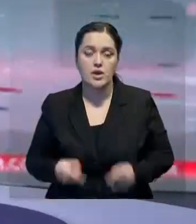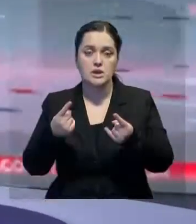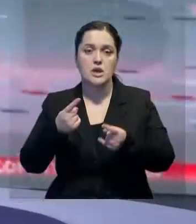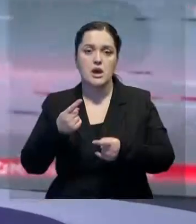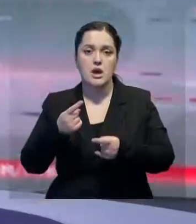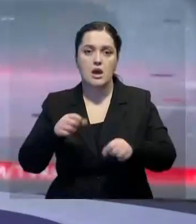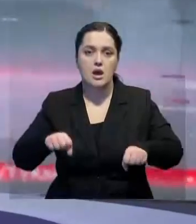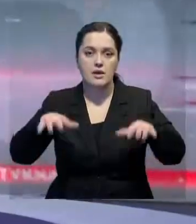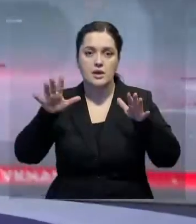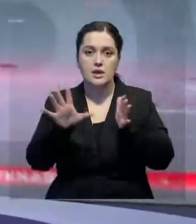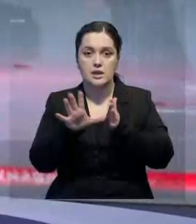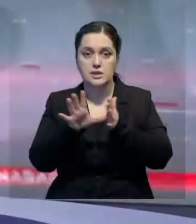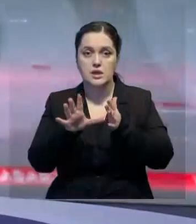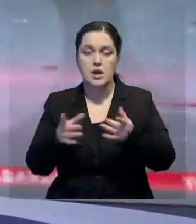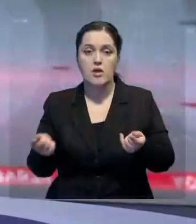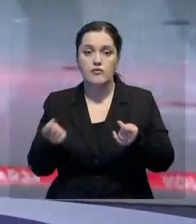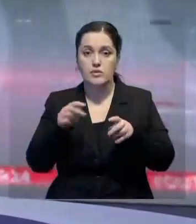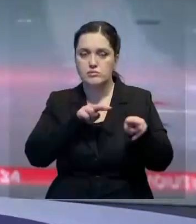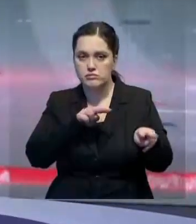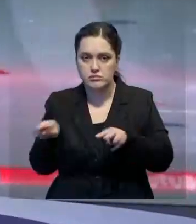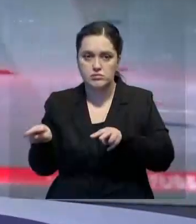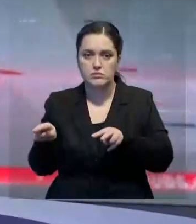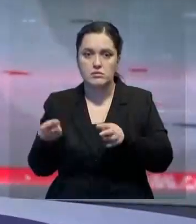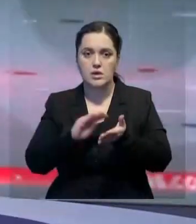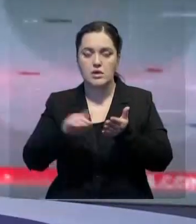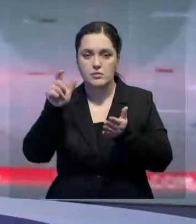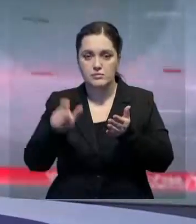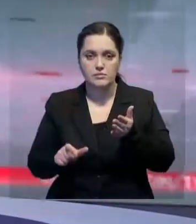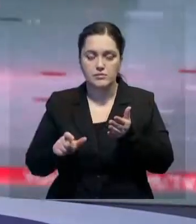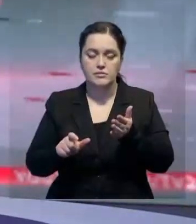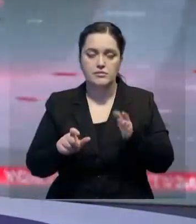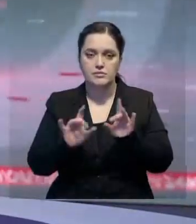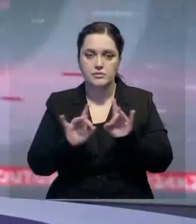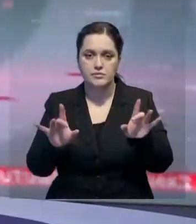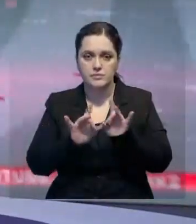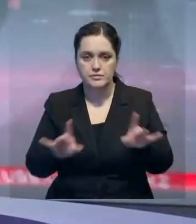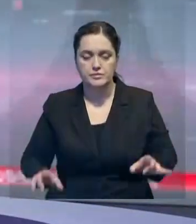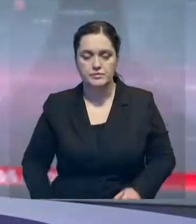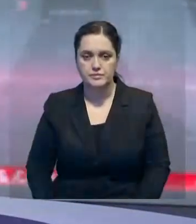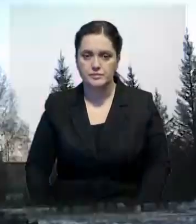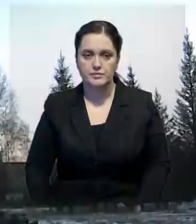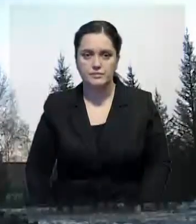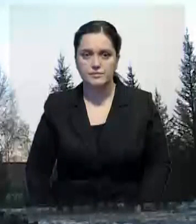выработку электричества. Власти региона держат ситуацию под контролем. Анель Есенбердина расскажет.